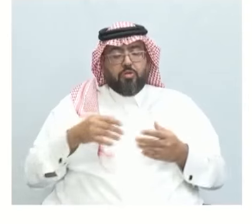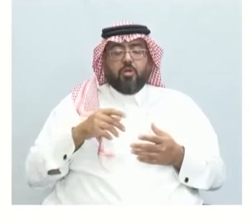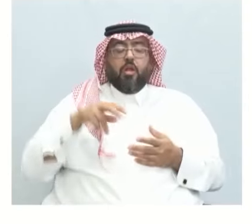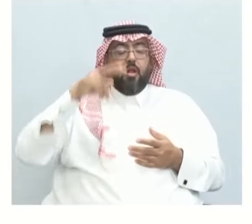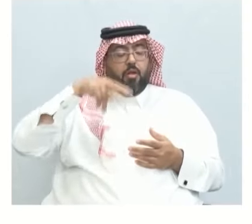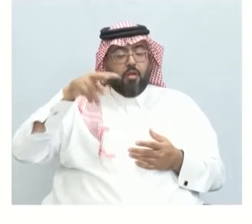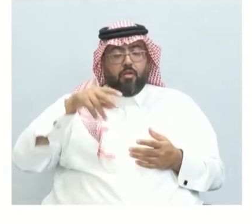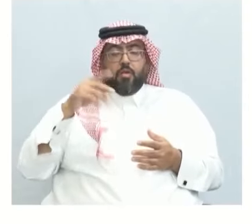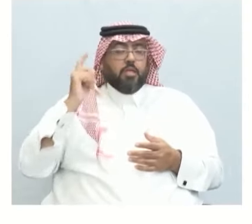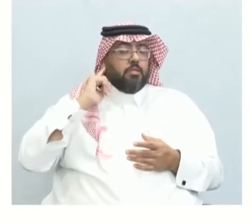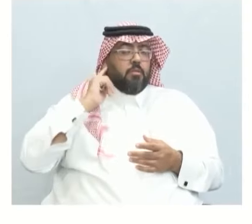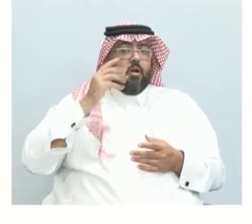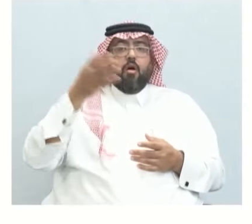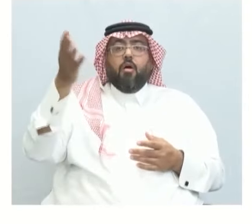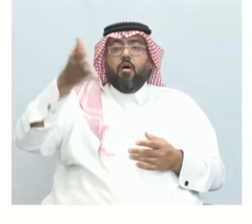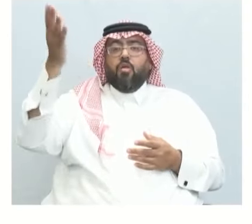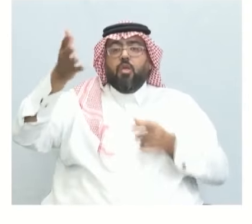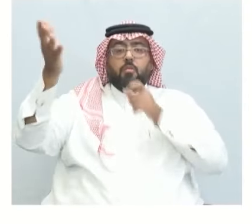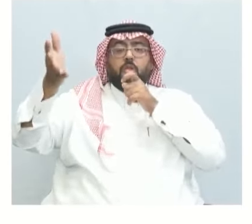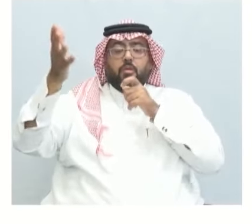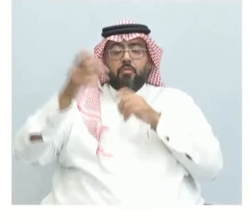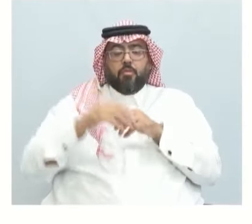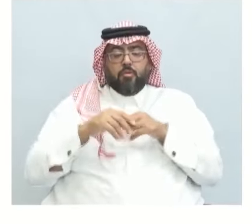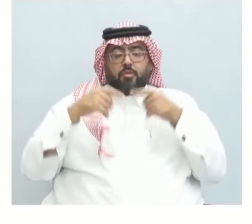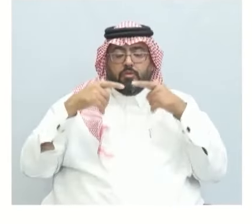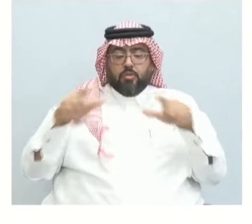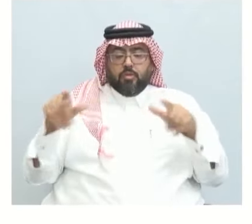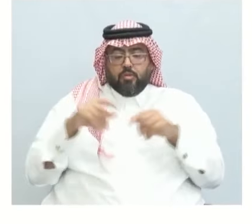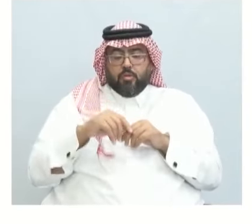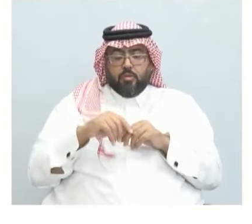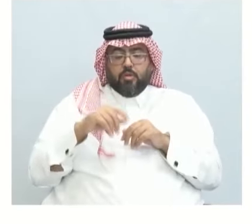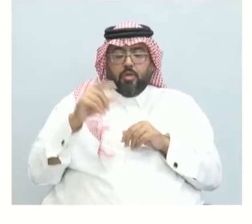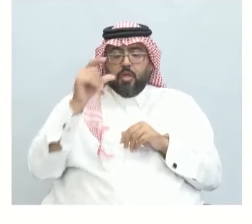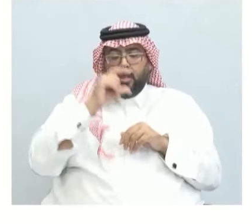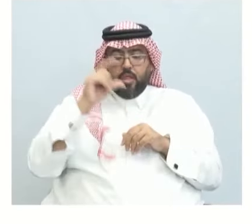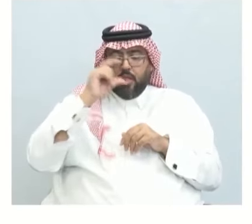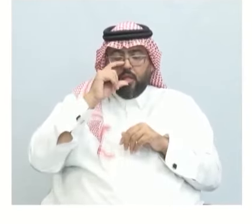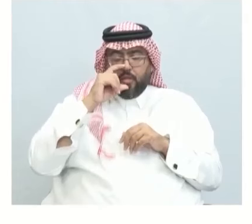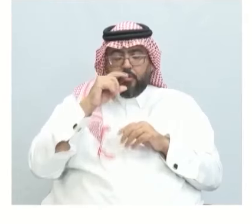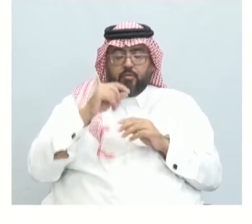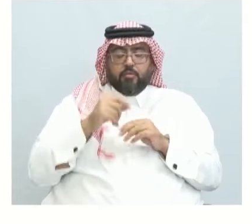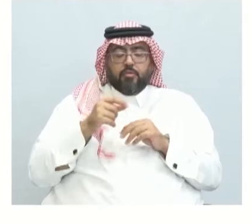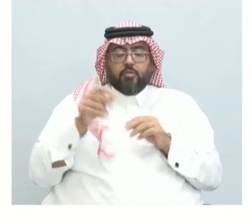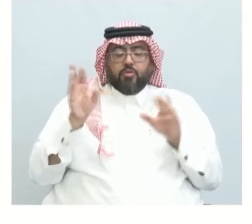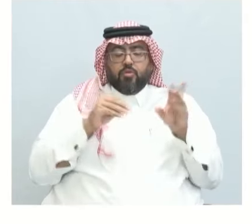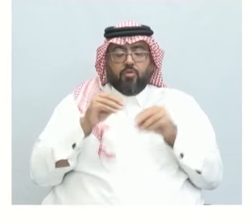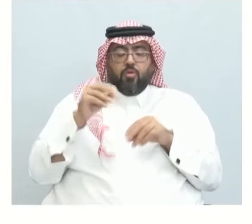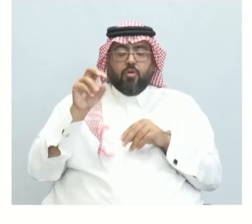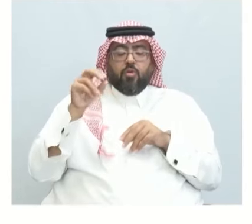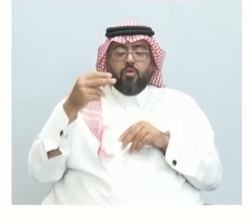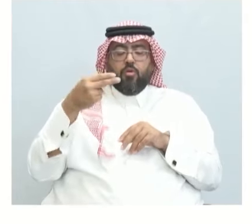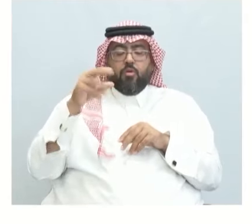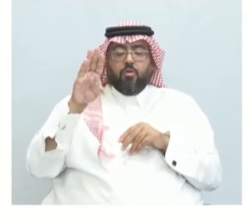للخطب وبث الاراء الاصلاحيه من دينيه واخلاقيه ومن هذه الاسواق سوق عكاظ وهو